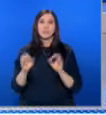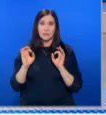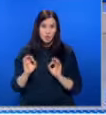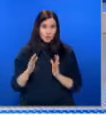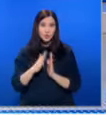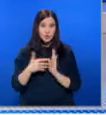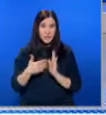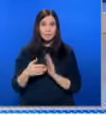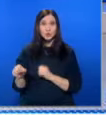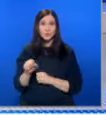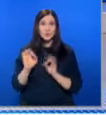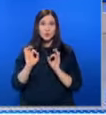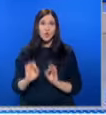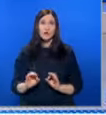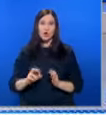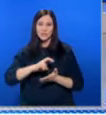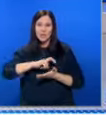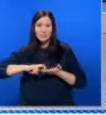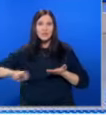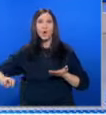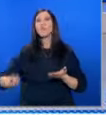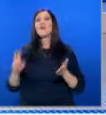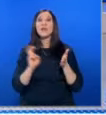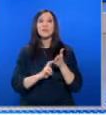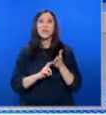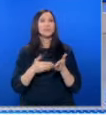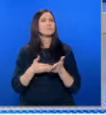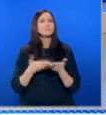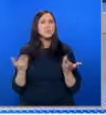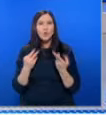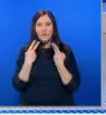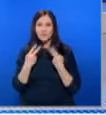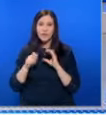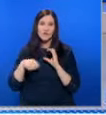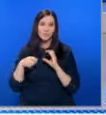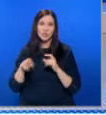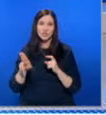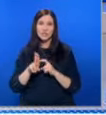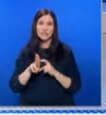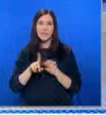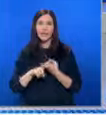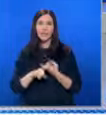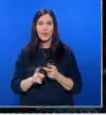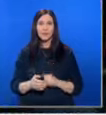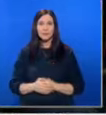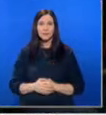схеми ще доведат до сериозни дългове в енергетиката. Защо? Вижте в репортажа на Цветелина